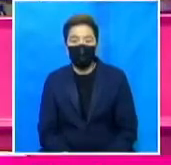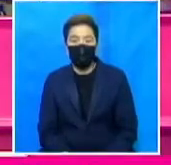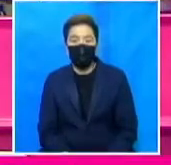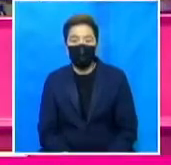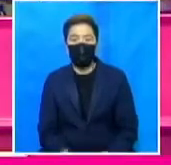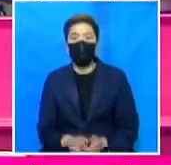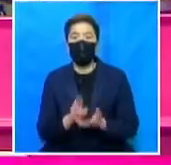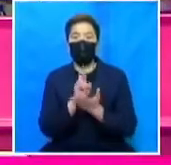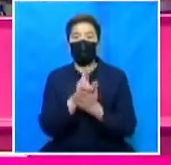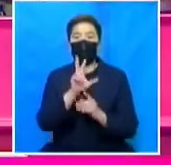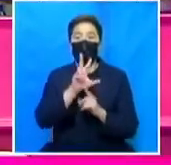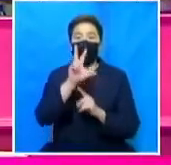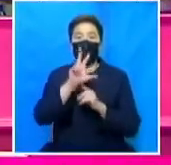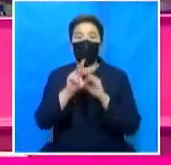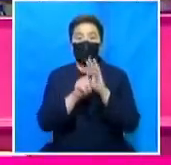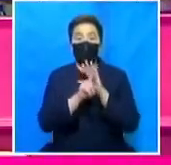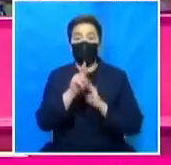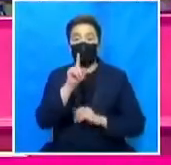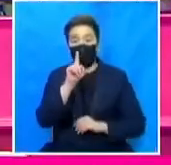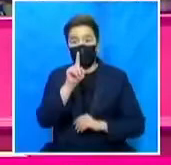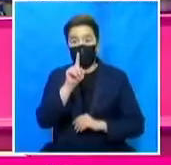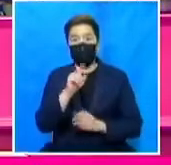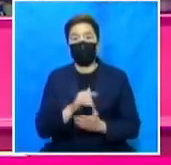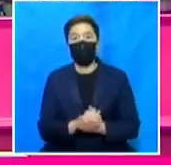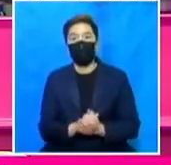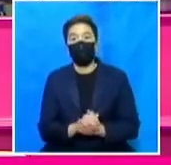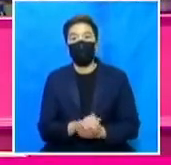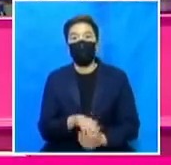อันดับที่3หมุนครั้งที่1เลขที่ออก